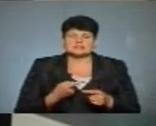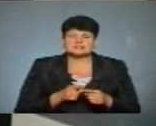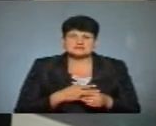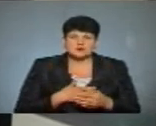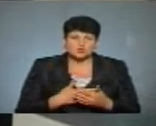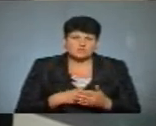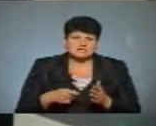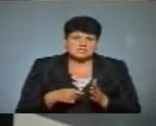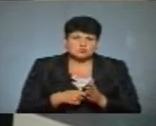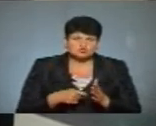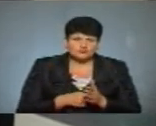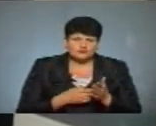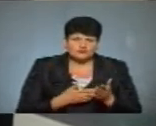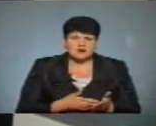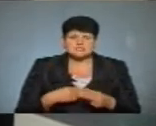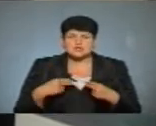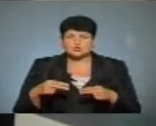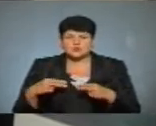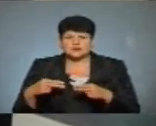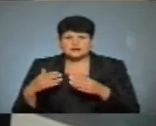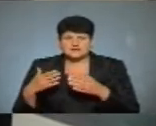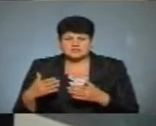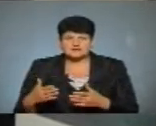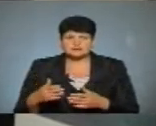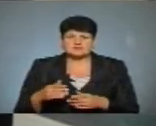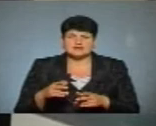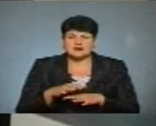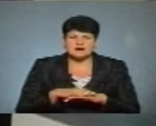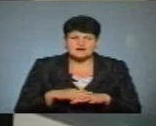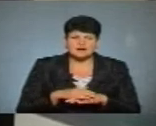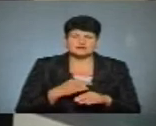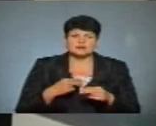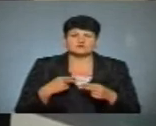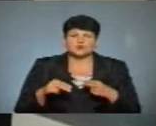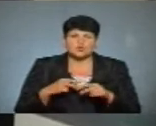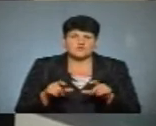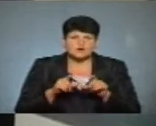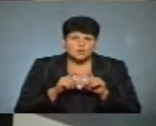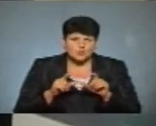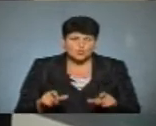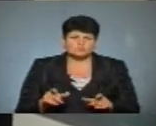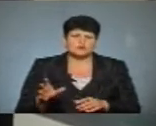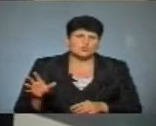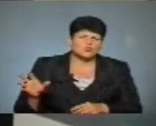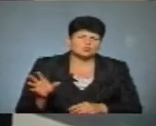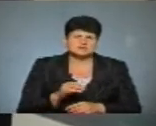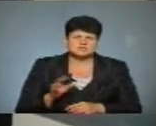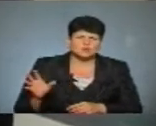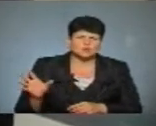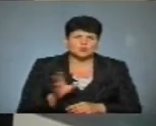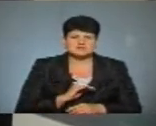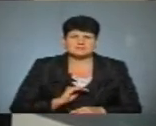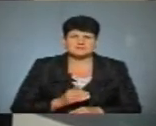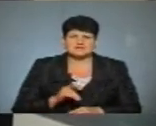громадське харчування, це і торгівля, зокрема, і на ринках, і в торгових комплексах. Усіх підприємців